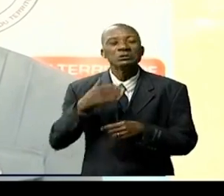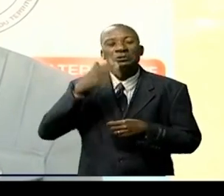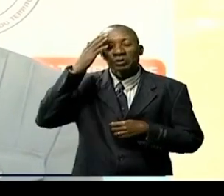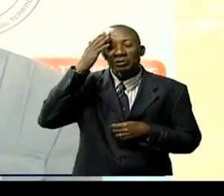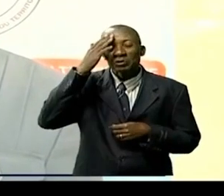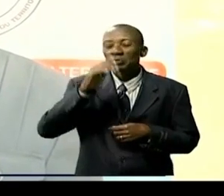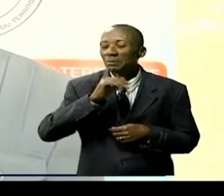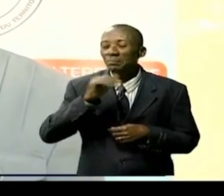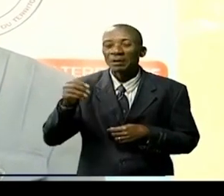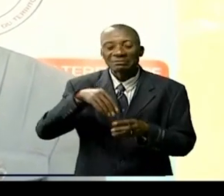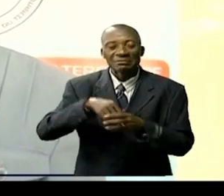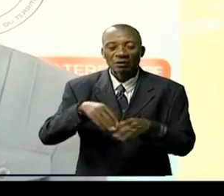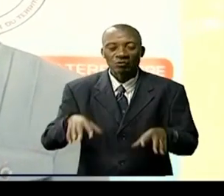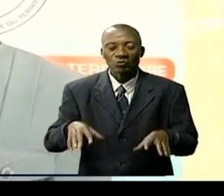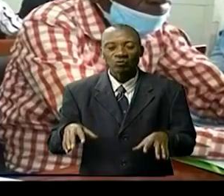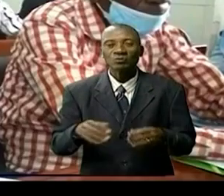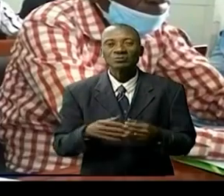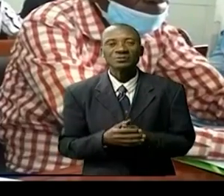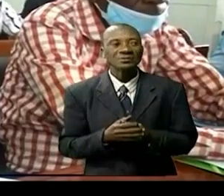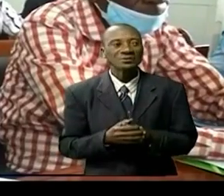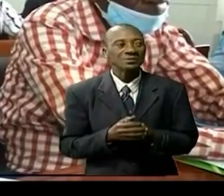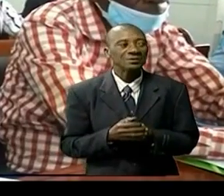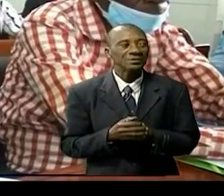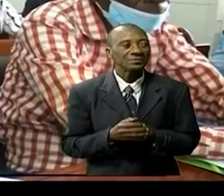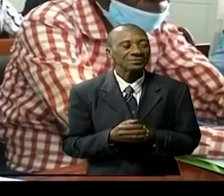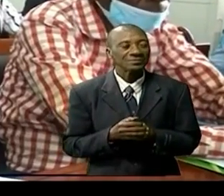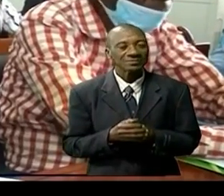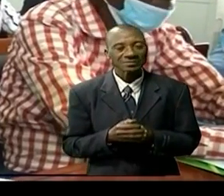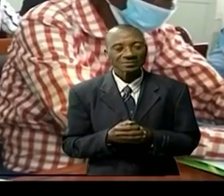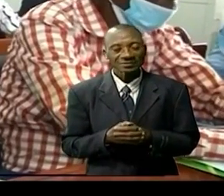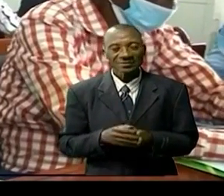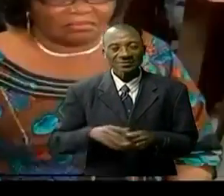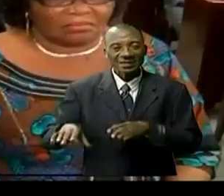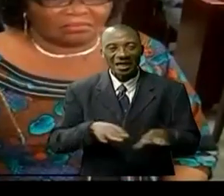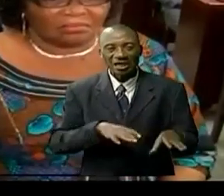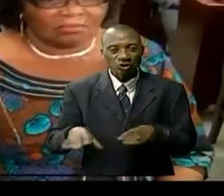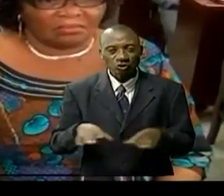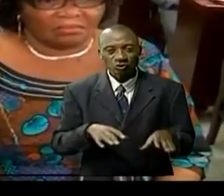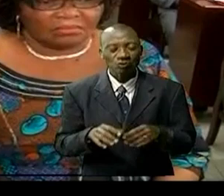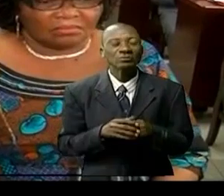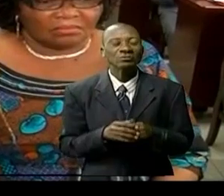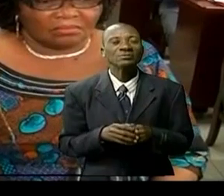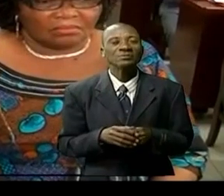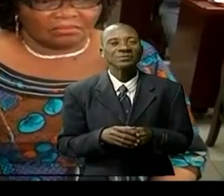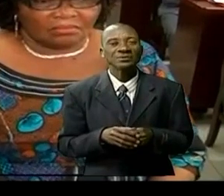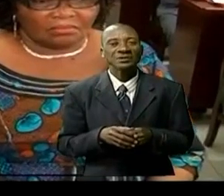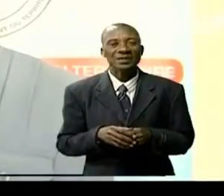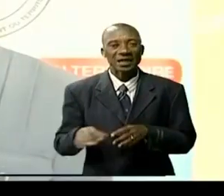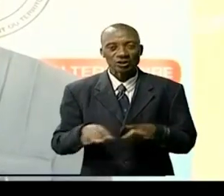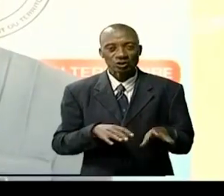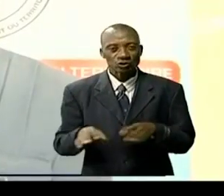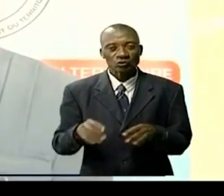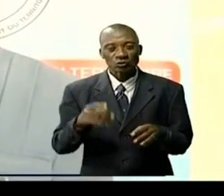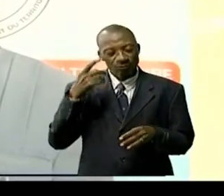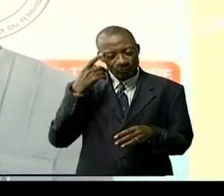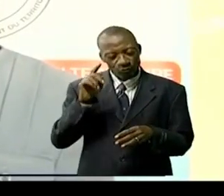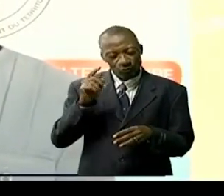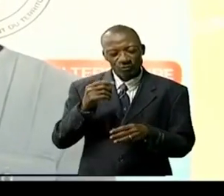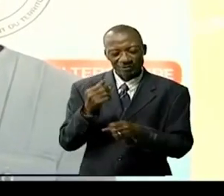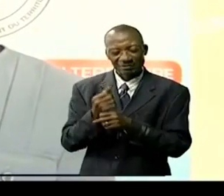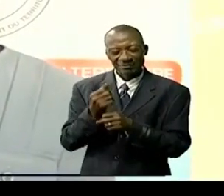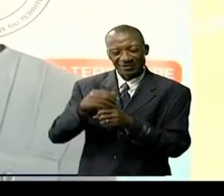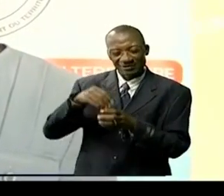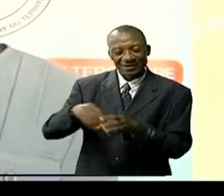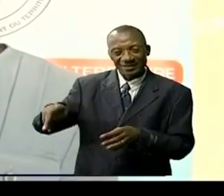public et que mes actions que devrait poser qui doit poser l'aménagement du territoire n'ont